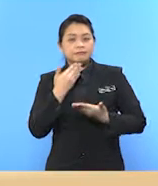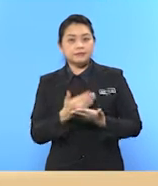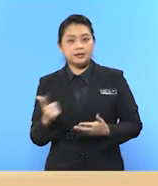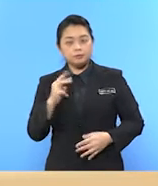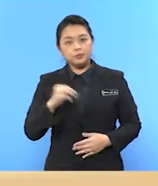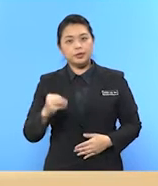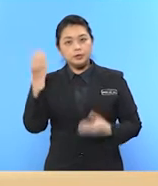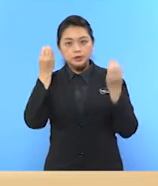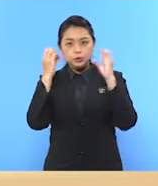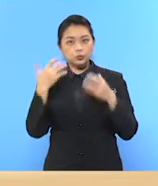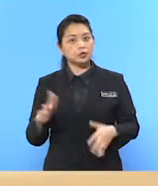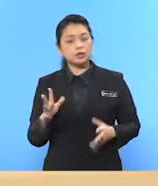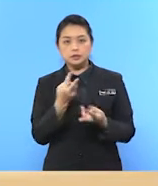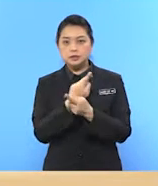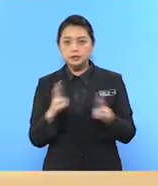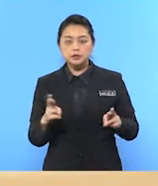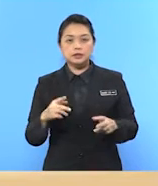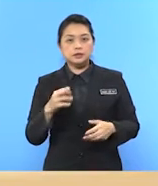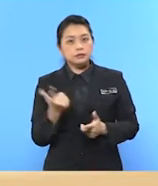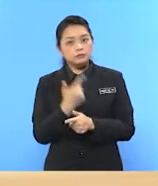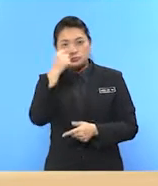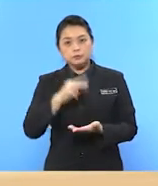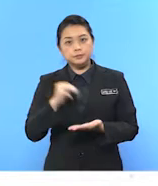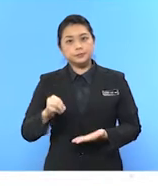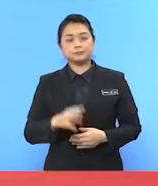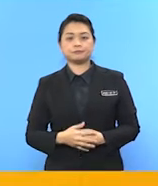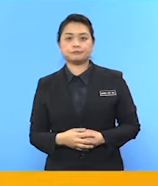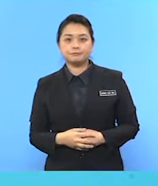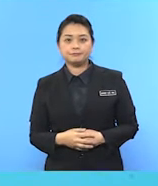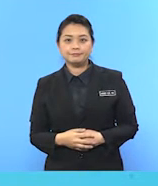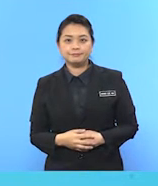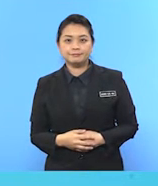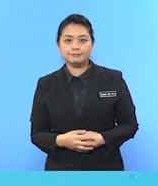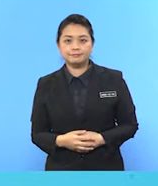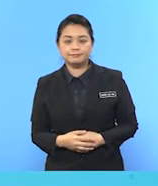Baiklah murid-murid, cikgu telah sediakan latihan untuk murid-murid.